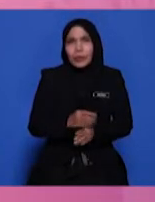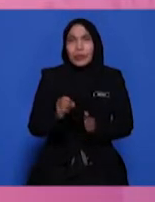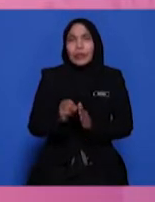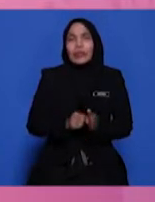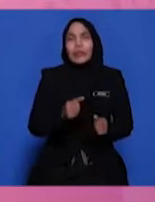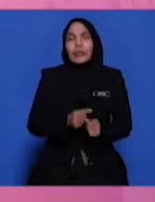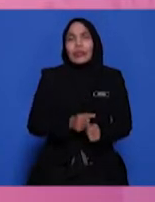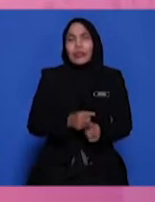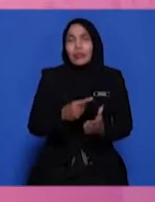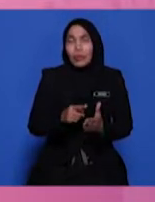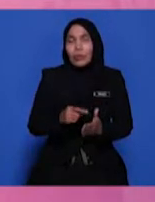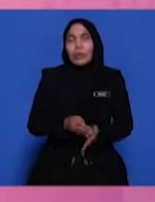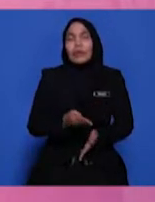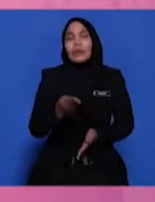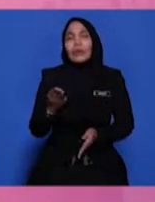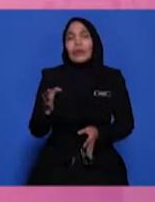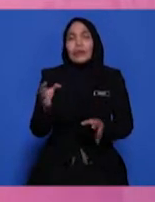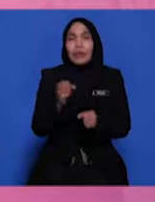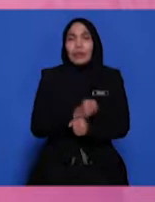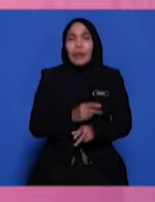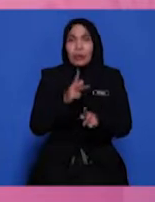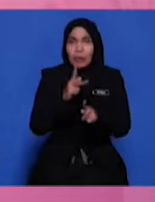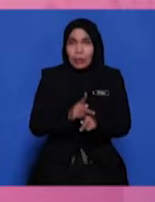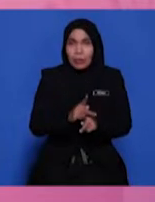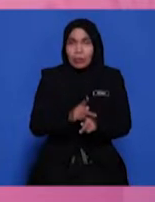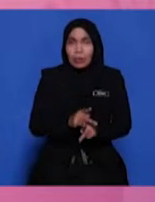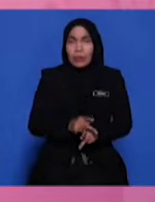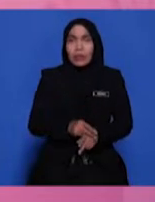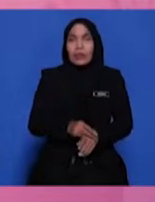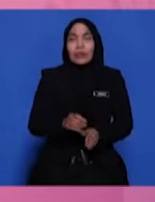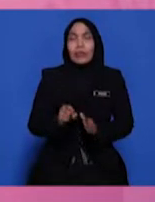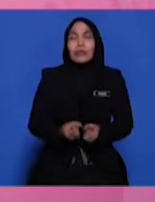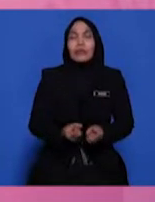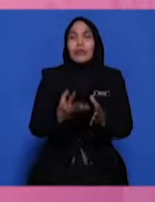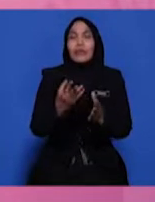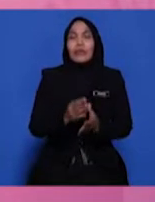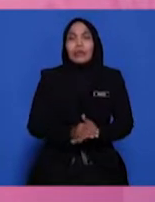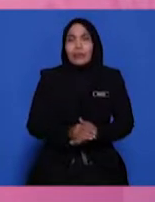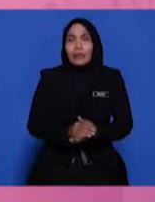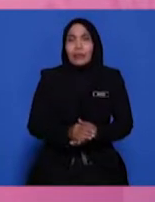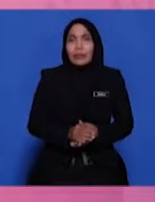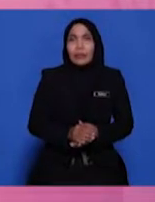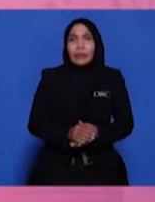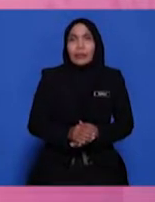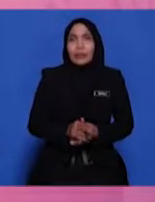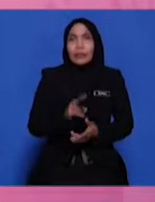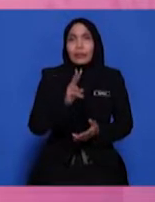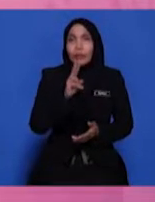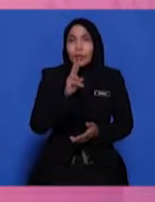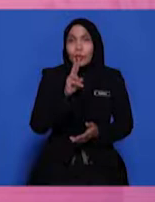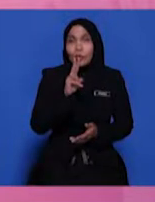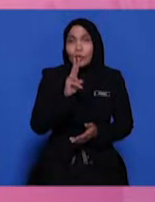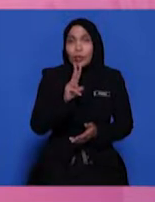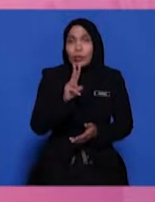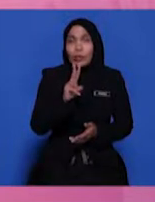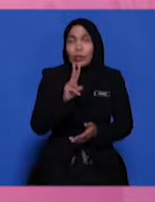bulan, beliau dapat menyimpan wang sebanyak RM2,100 sebulan. Maka, dalam